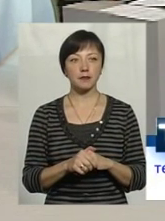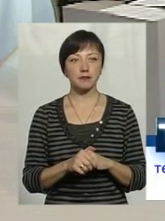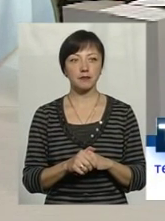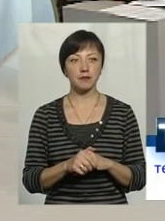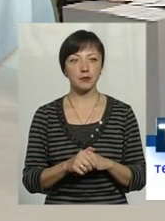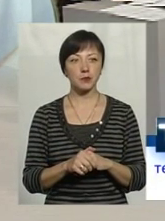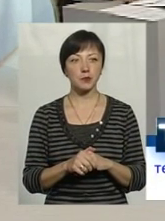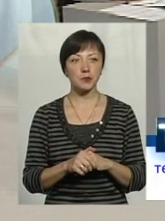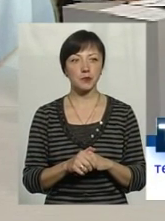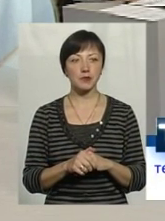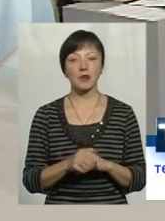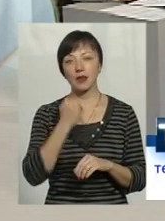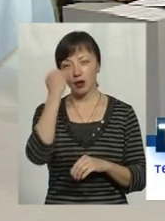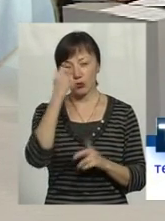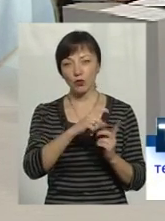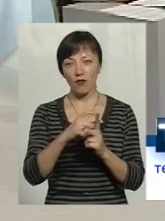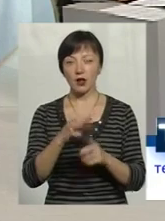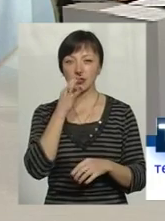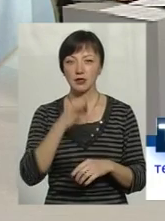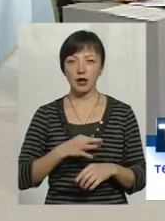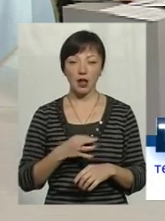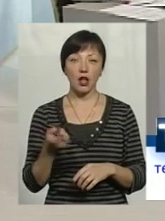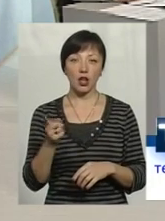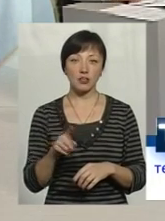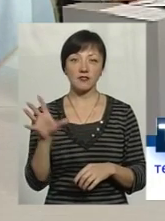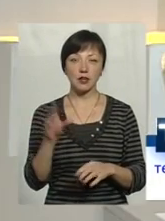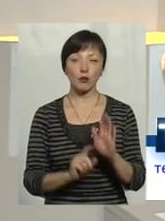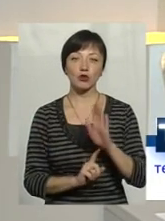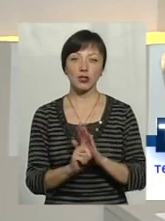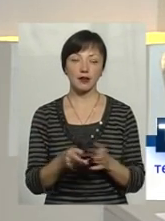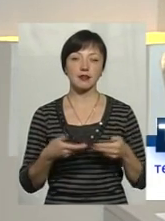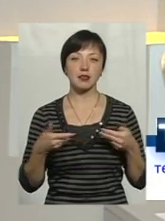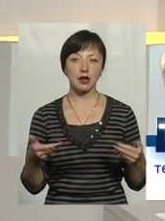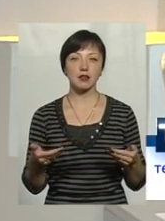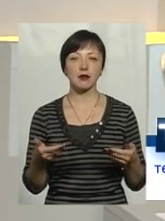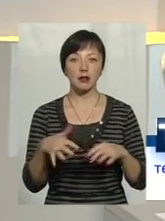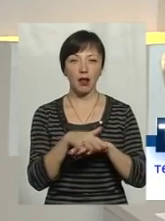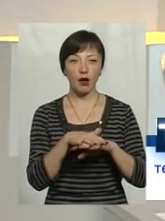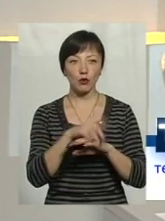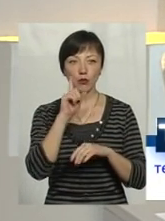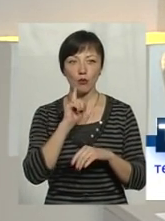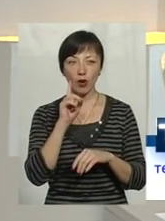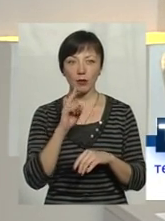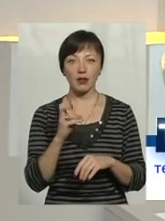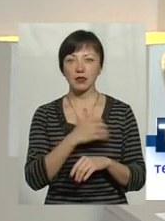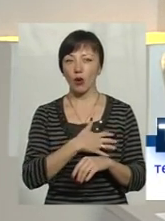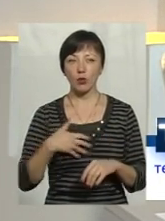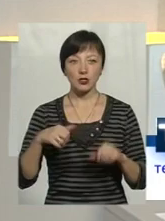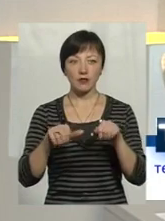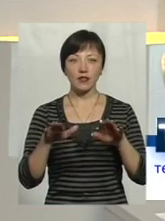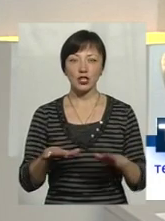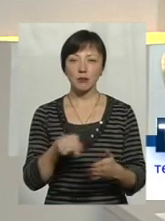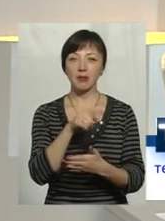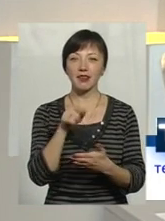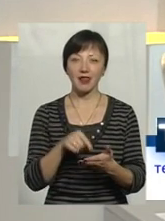за ті слова, які ви сказали, адже все починається з нас. І ми, народ, поки ми не захочемо вирішити